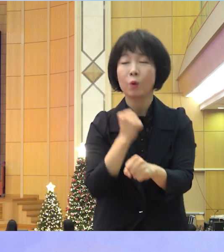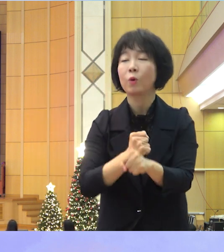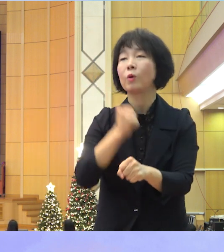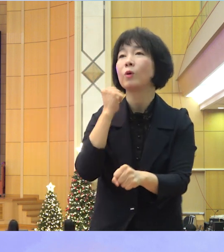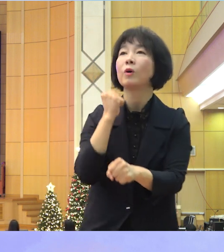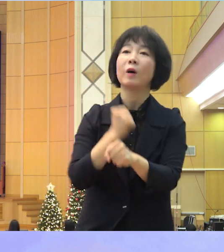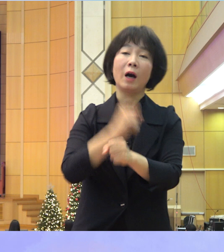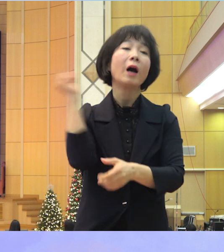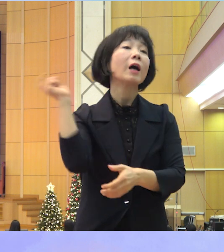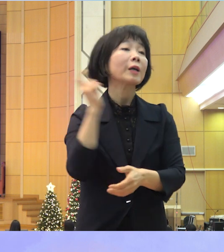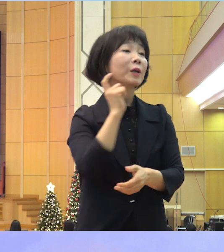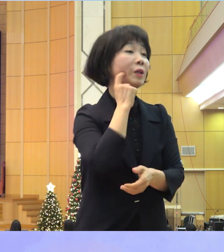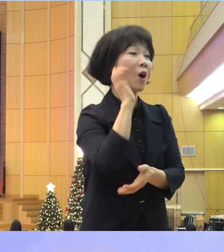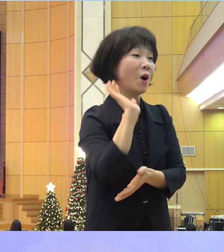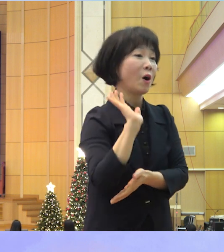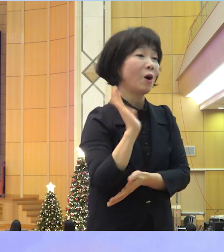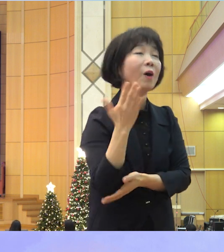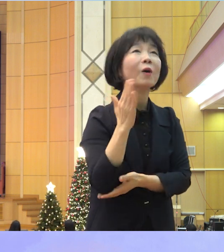잔잔하며